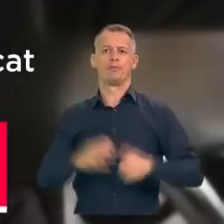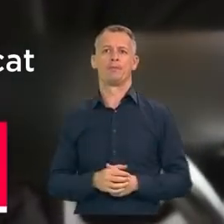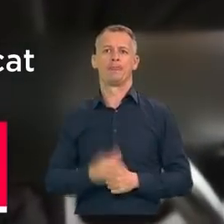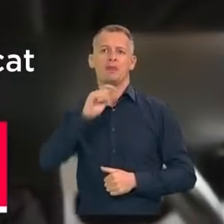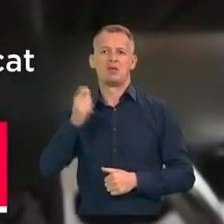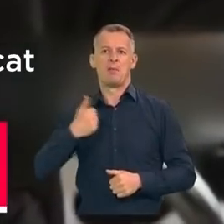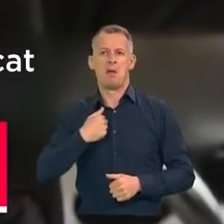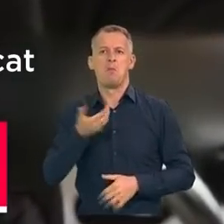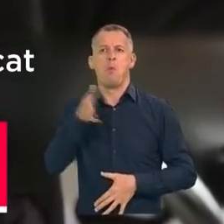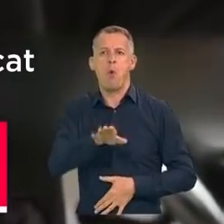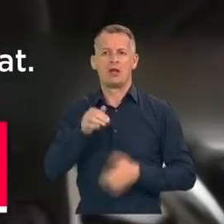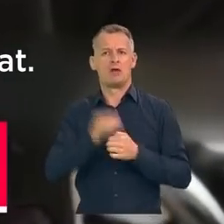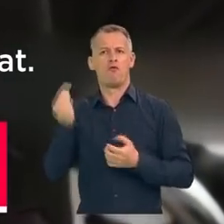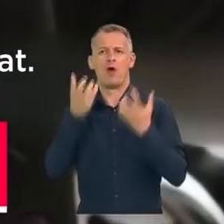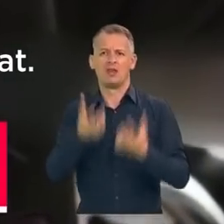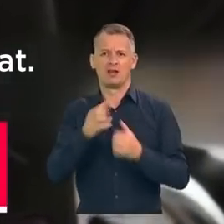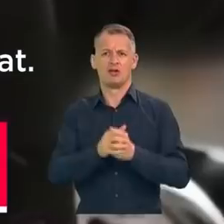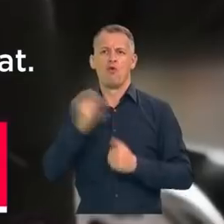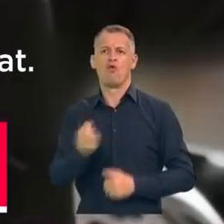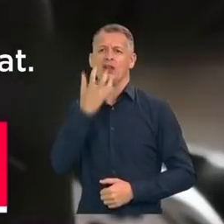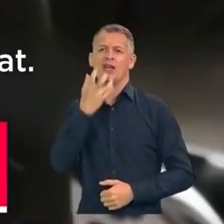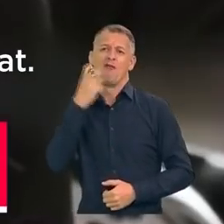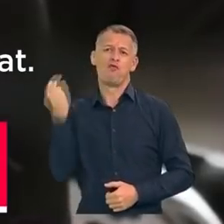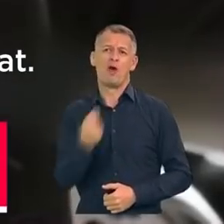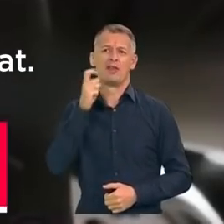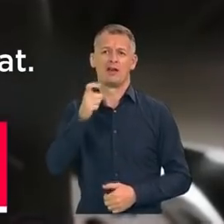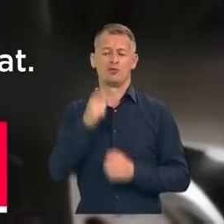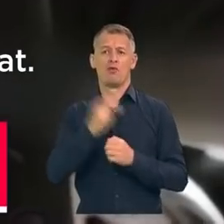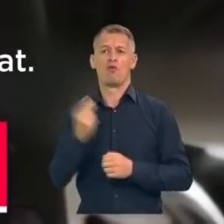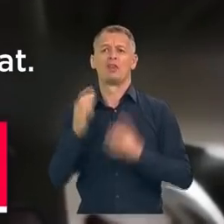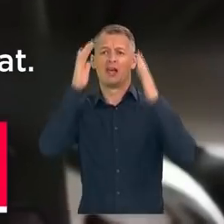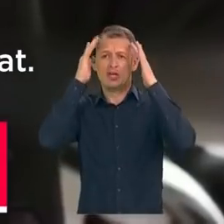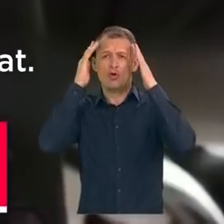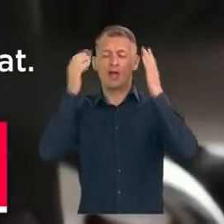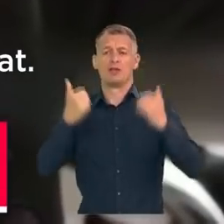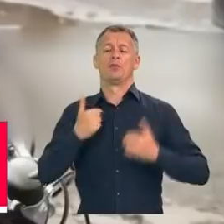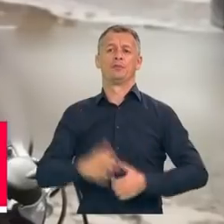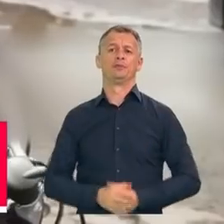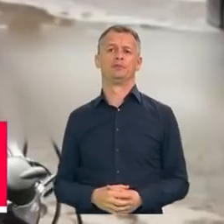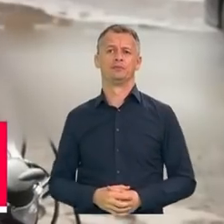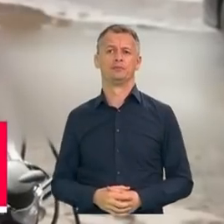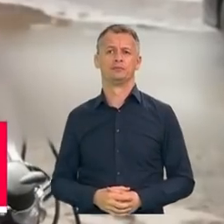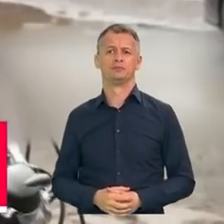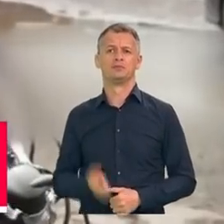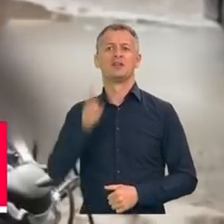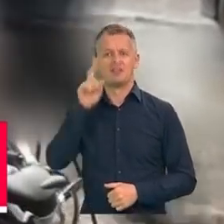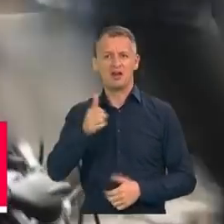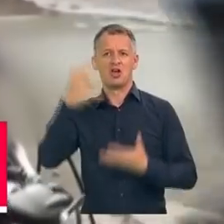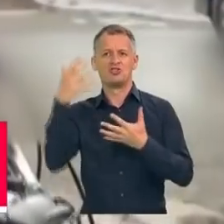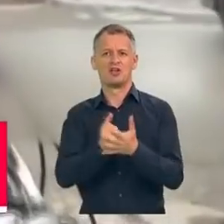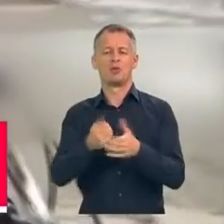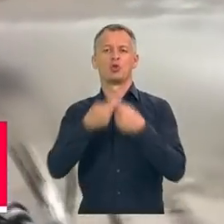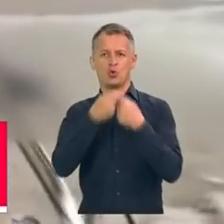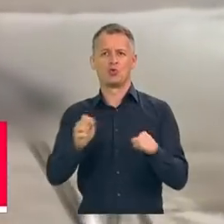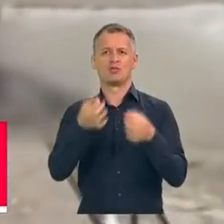Foarte tăjul. Жалко. Плохо, тяжело. Переживаю. Ничего. But we will win,